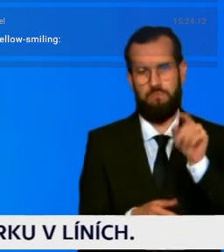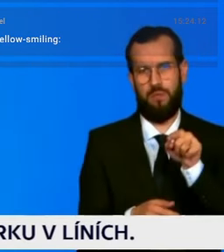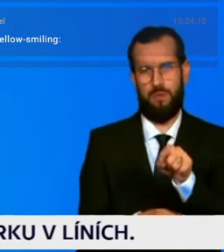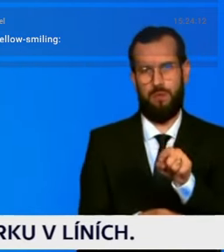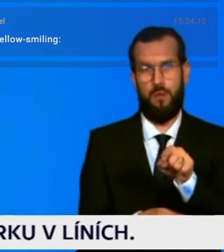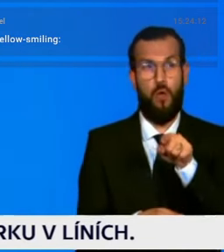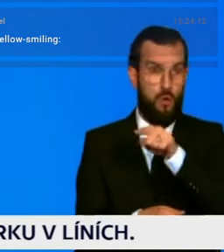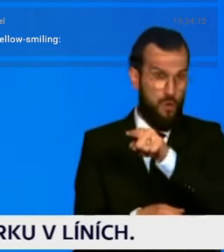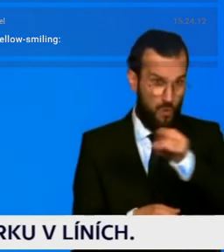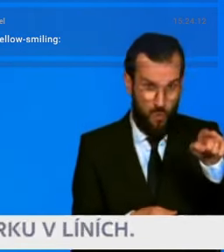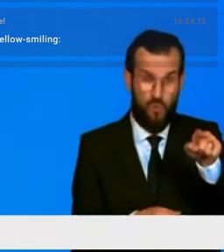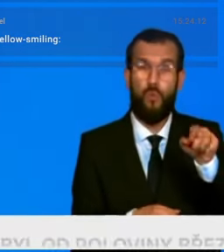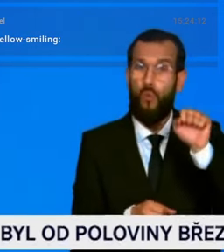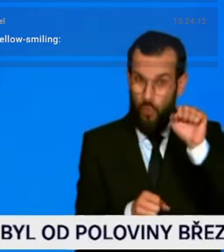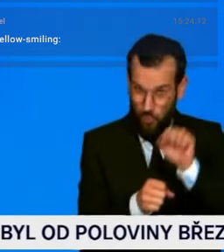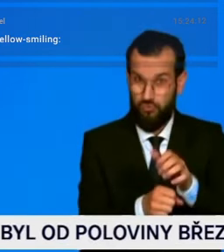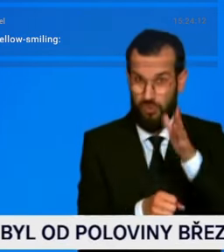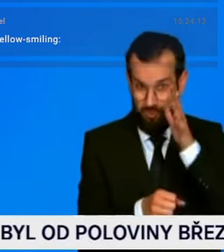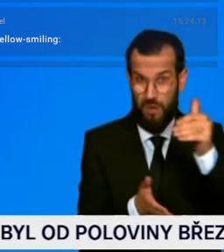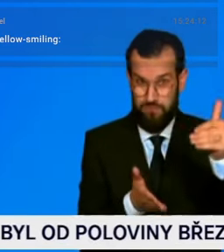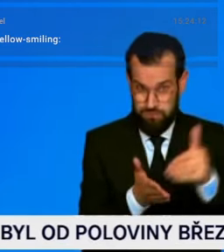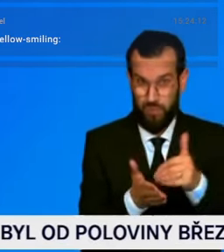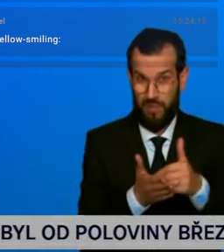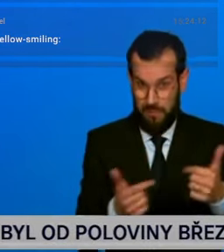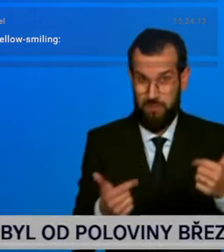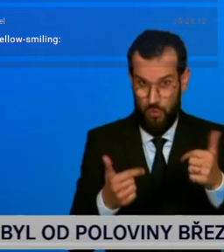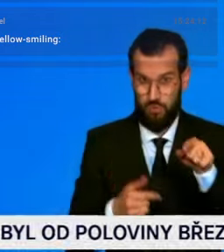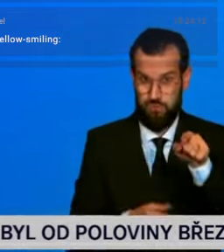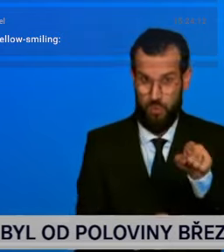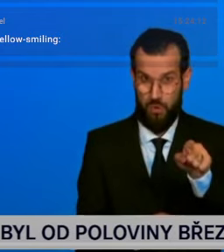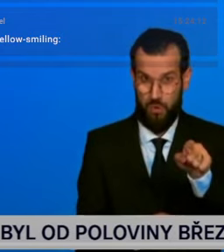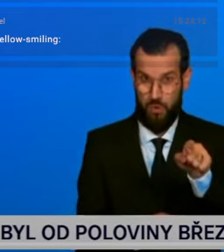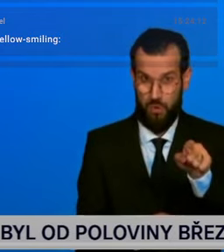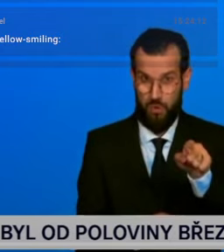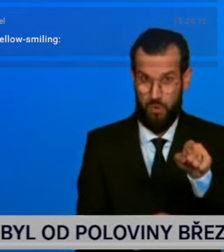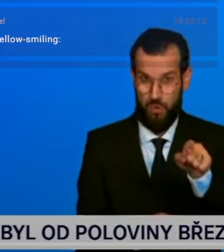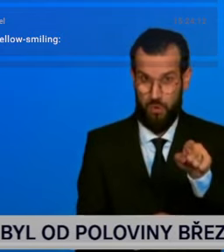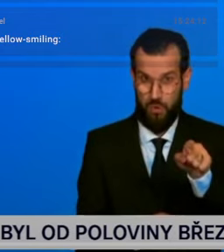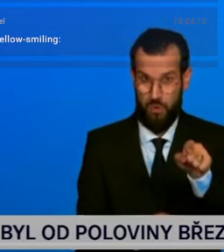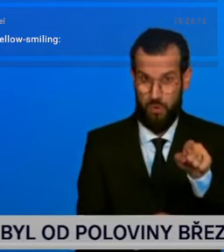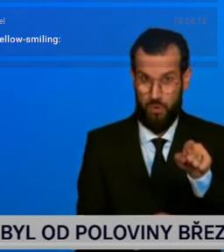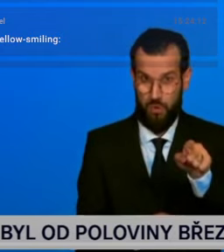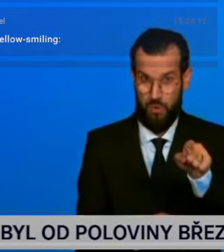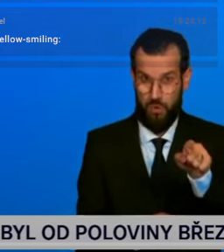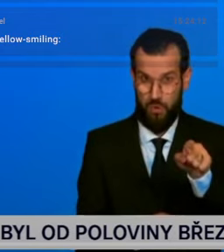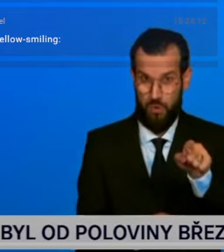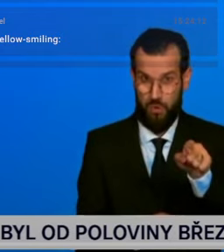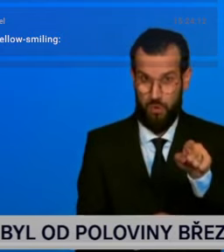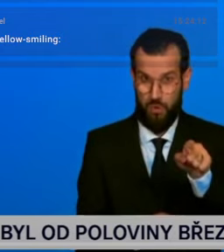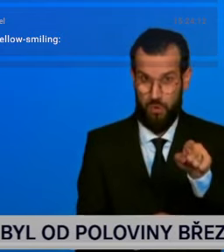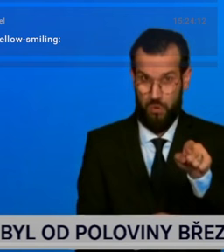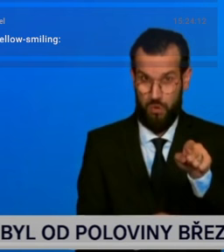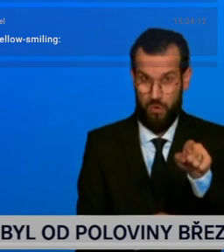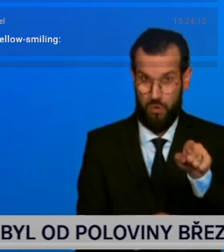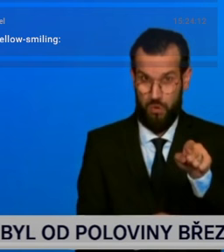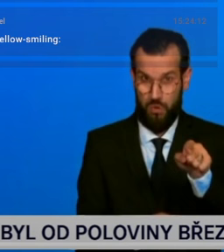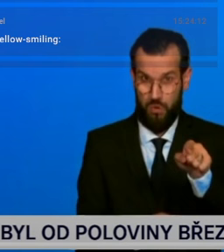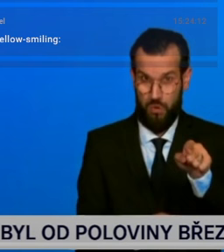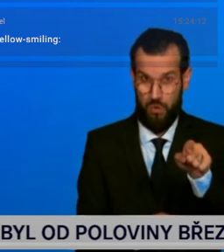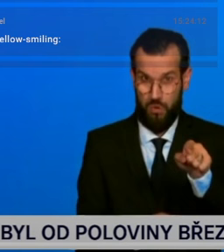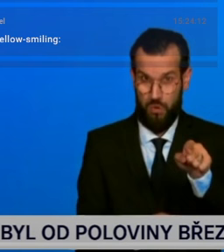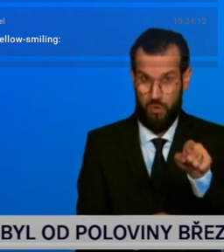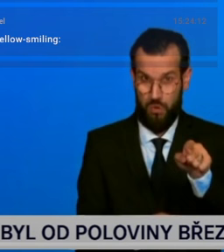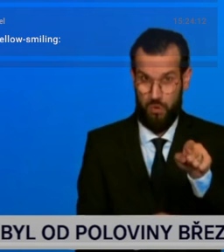rozhodnú o tom či naozaj bude vlastne v prezidentskom paláci niekto kto bude keď si Korčok uvedomil že vlastne nepoďakoval a že sa vlastne